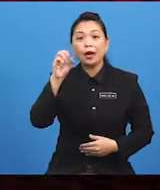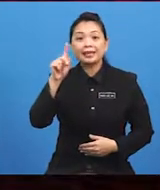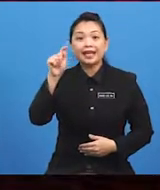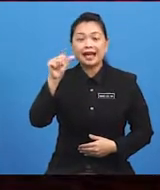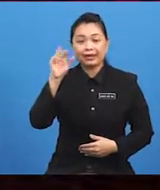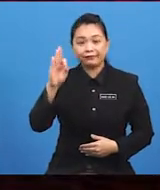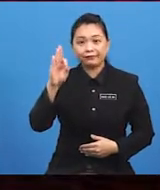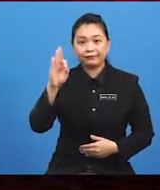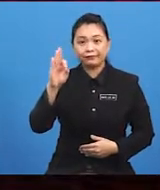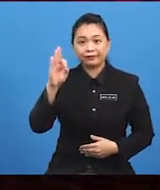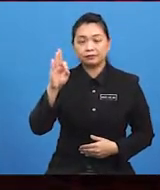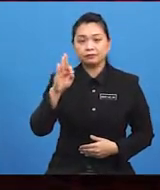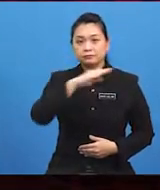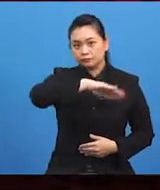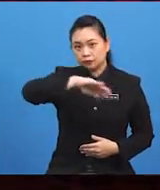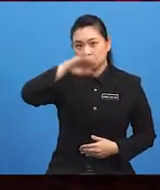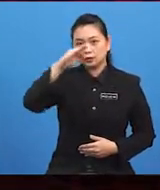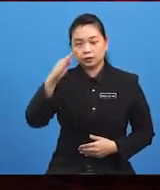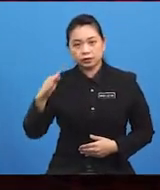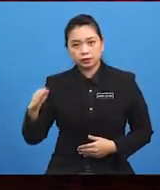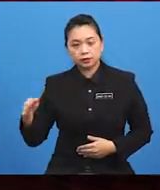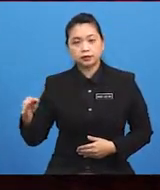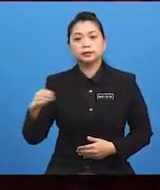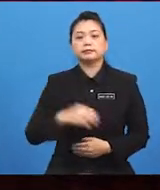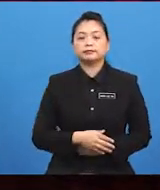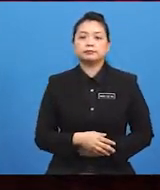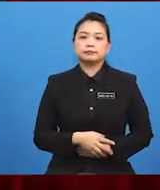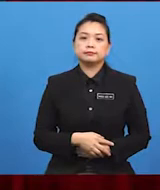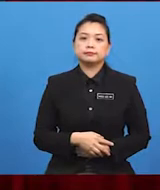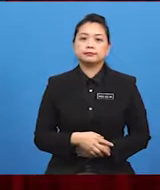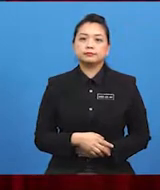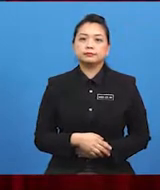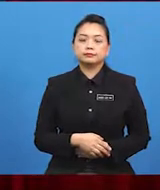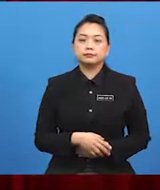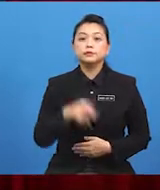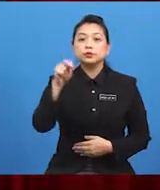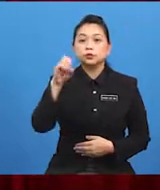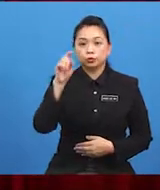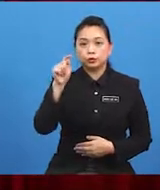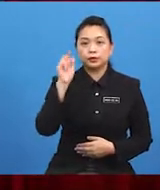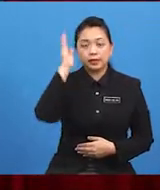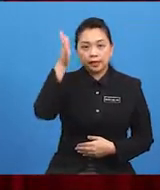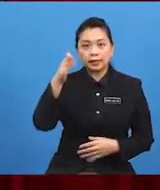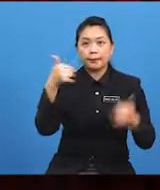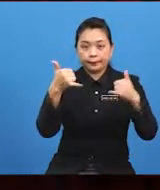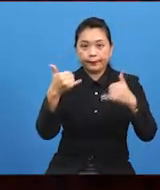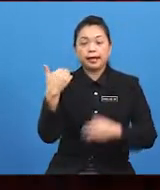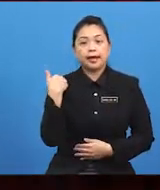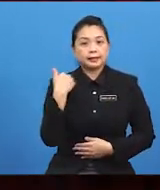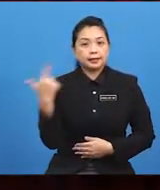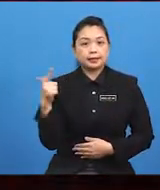Arpeggio A major menaik dan menurun dalam satu oktav. Not-not yang akan dimainkan ialah not